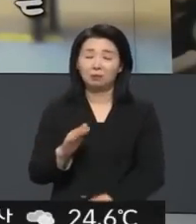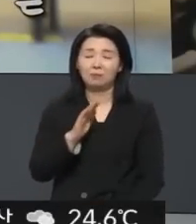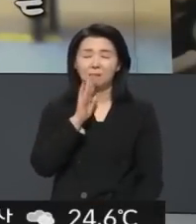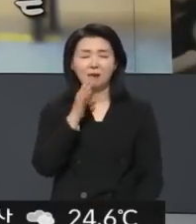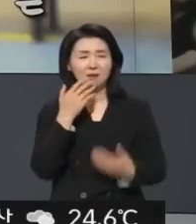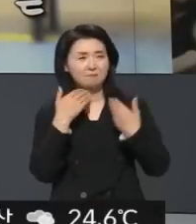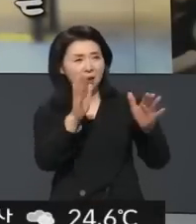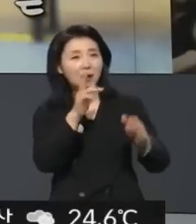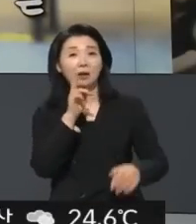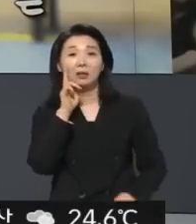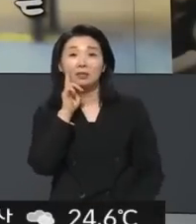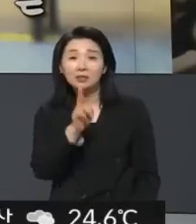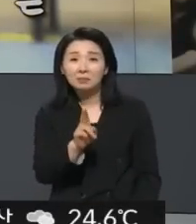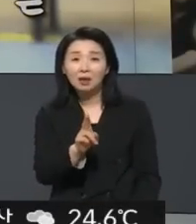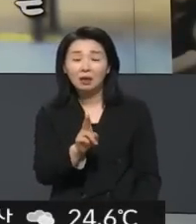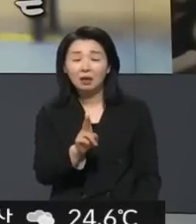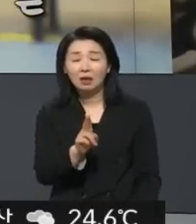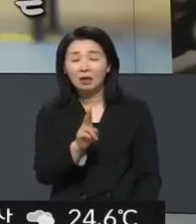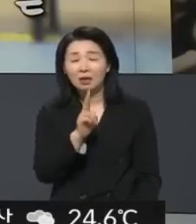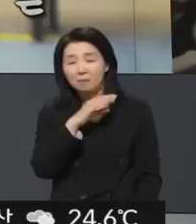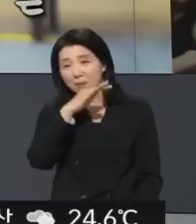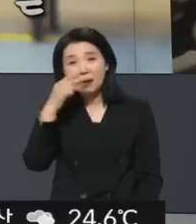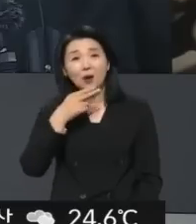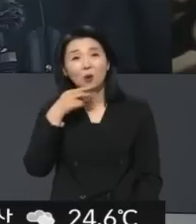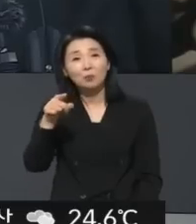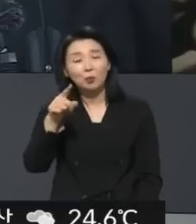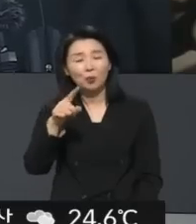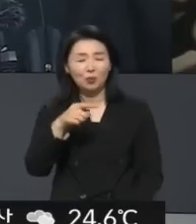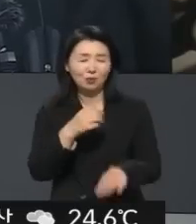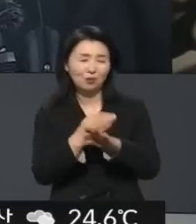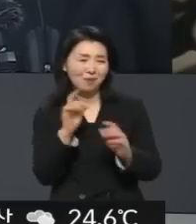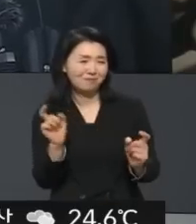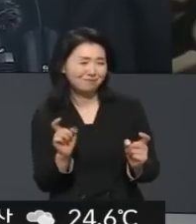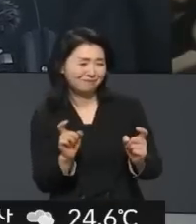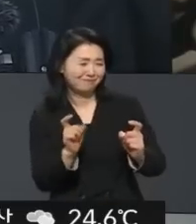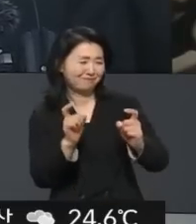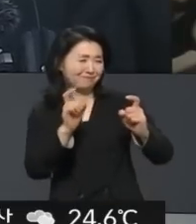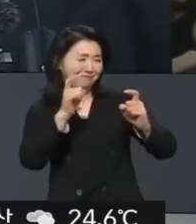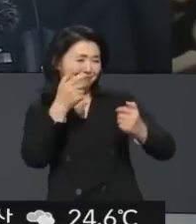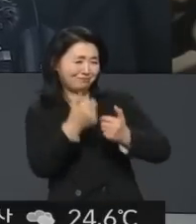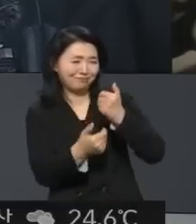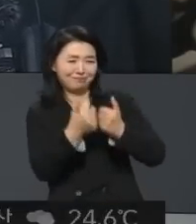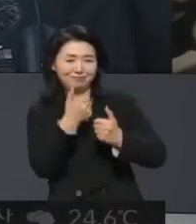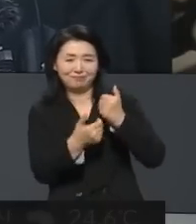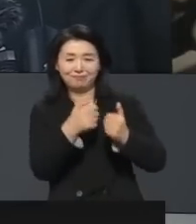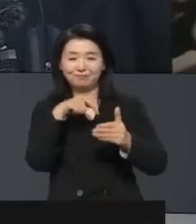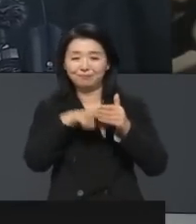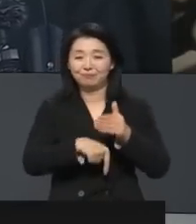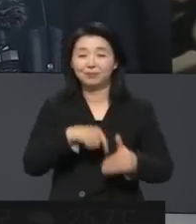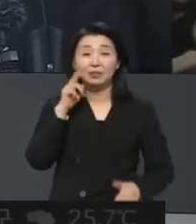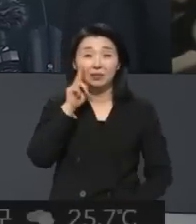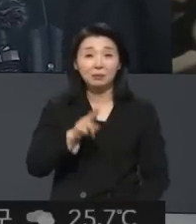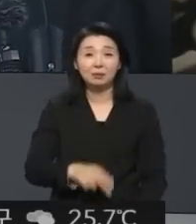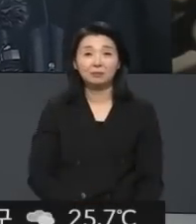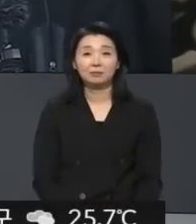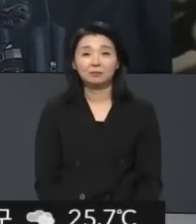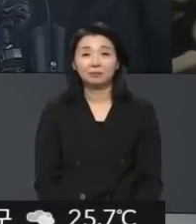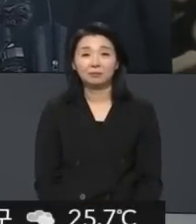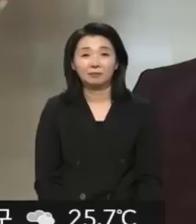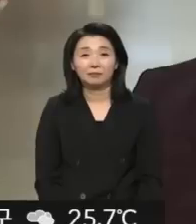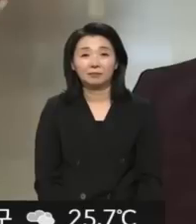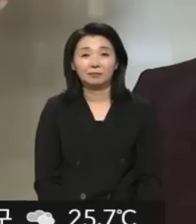말이라고 했는데요. 정제되지 않은 말의 수위는 점점 높아지고 갈등의 골은 점점 더 깊어져 가고 있습니다.